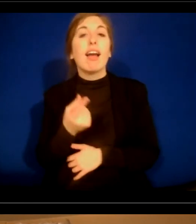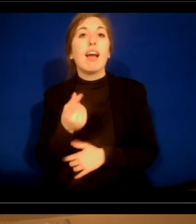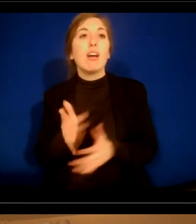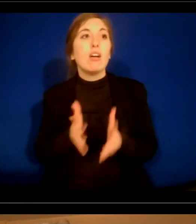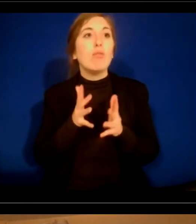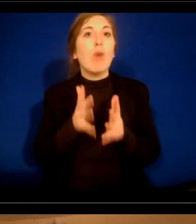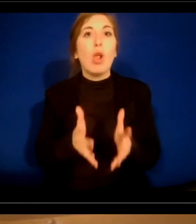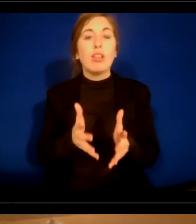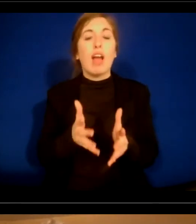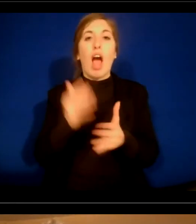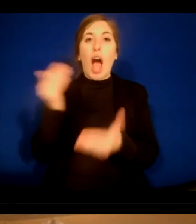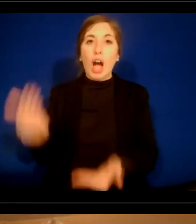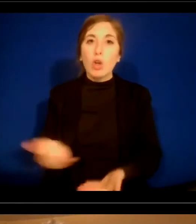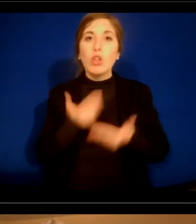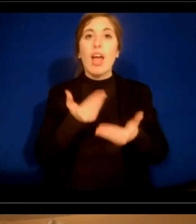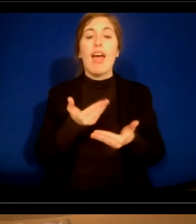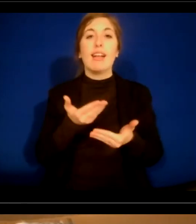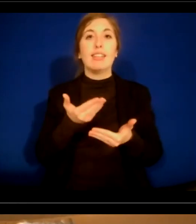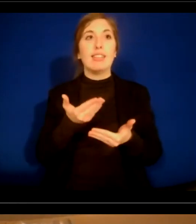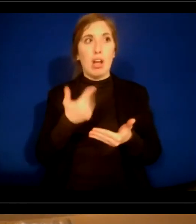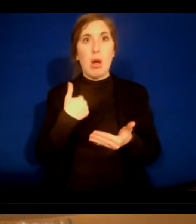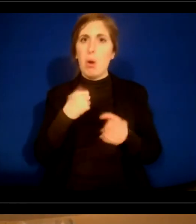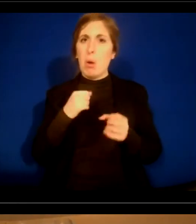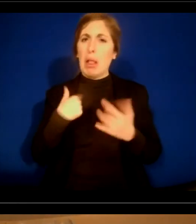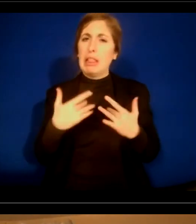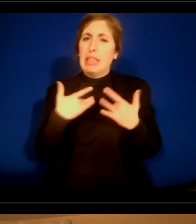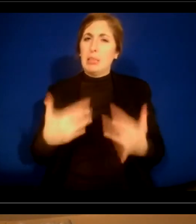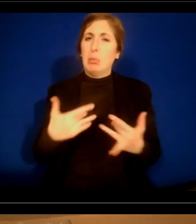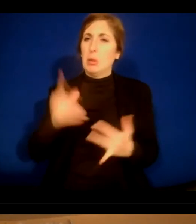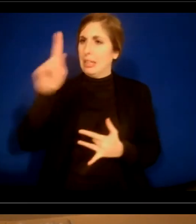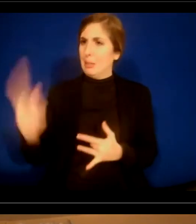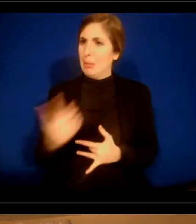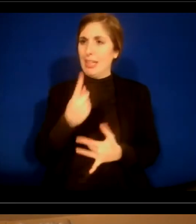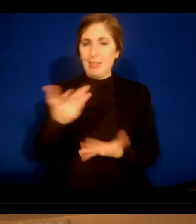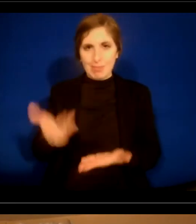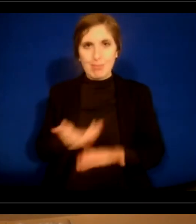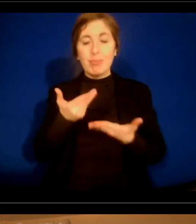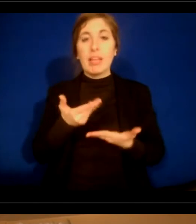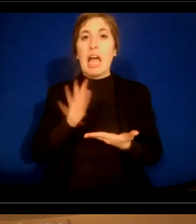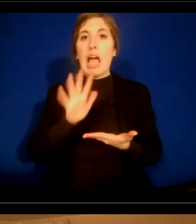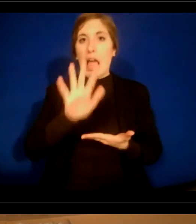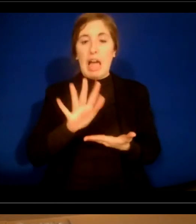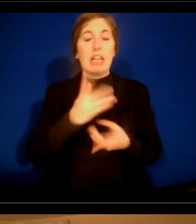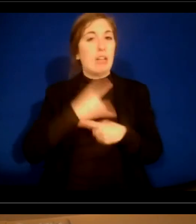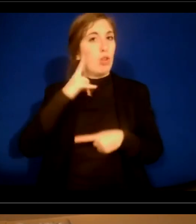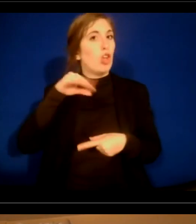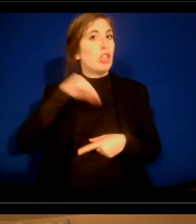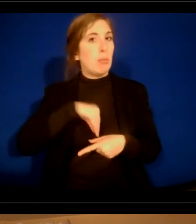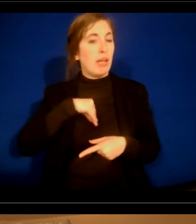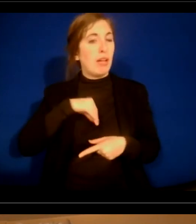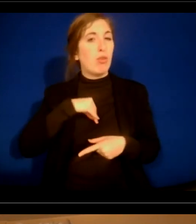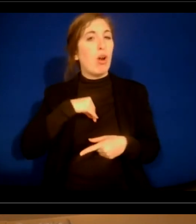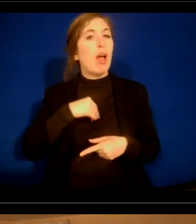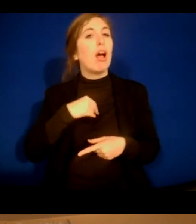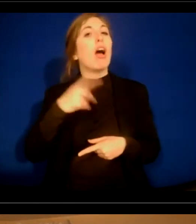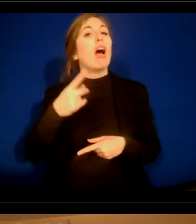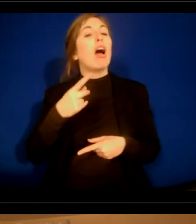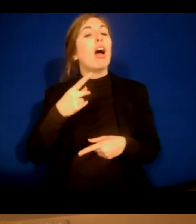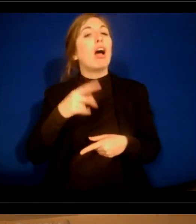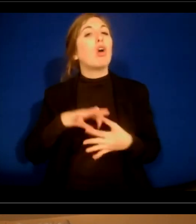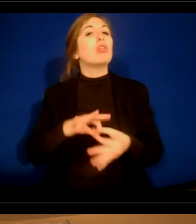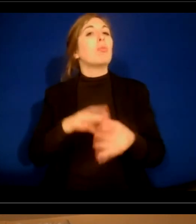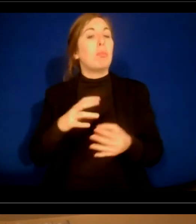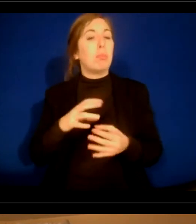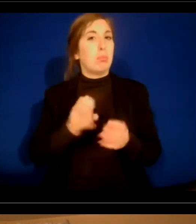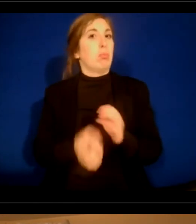ma se si utilizzano dei canali ancora un po' più moderni, per esempio Telegram,